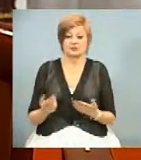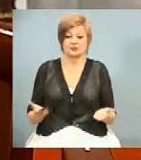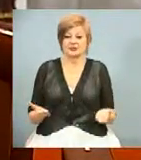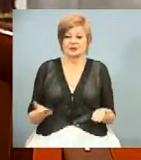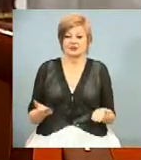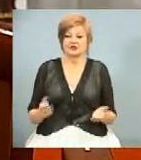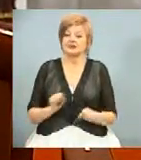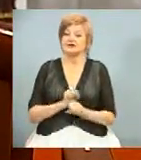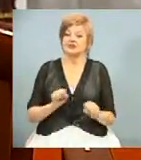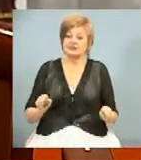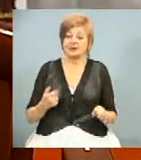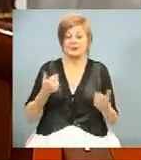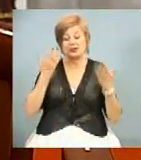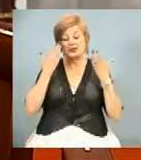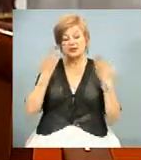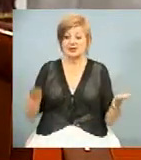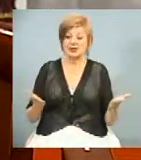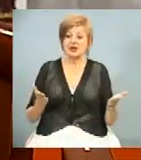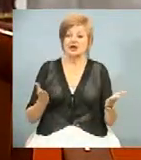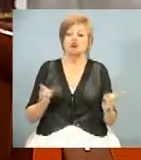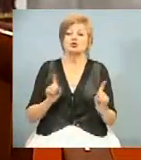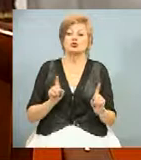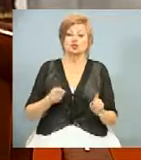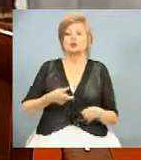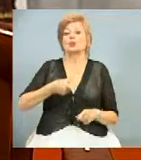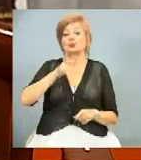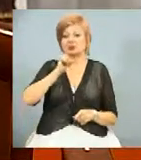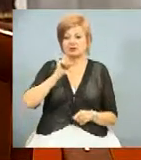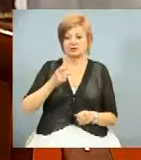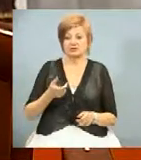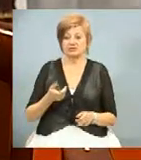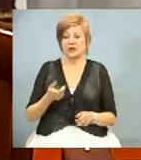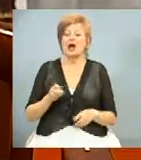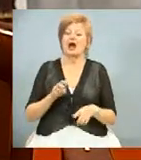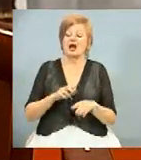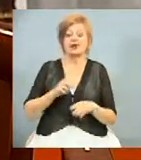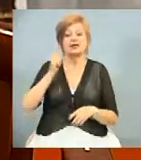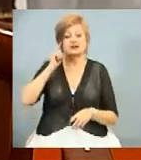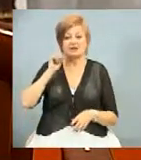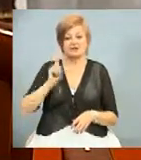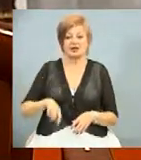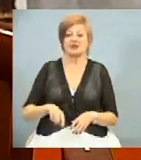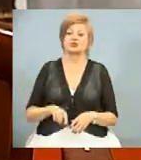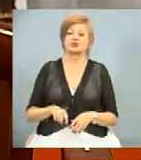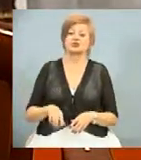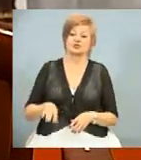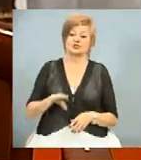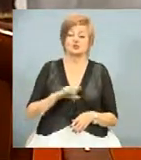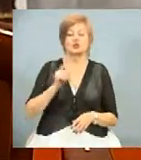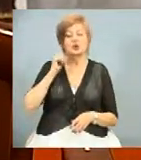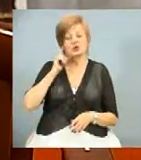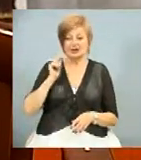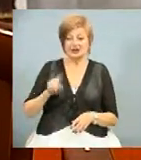лікуватися не треба, тому що ми не знаємо, що нам пити. А лікар знає, він вивчився все і